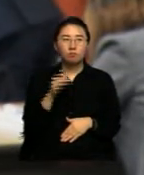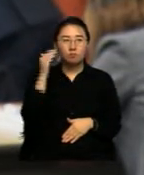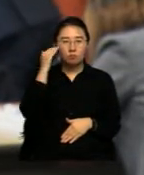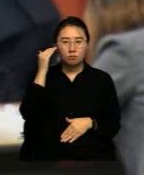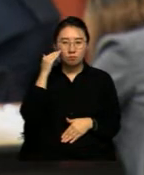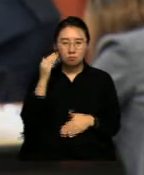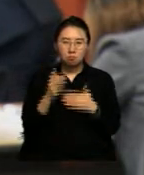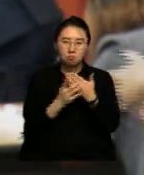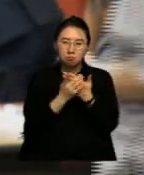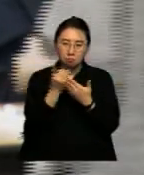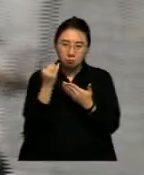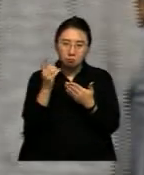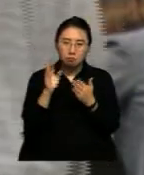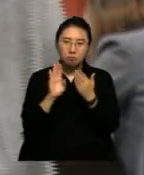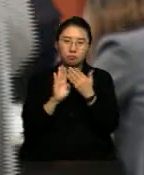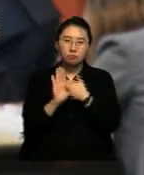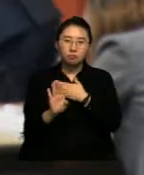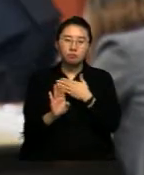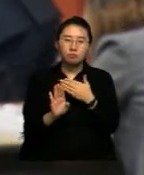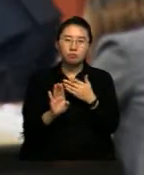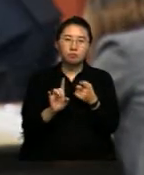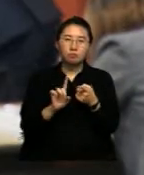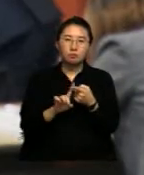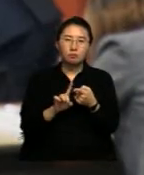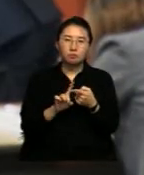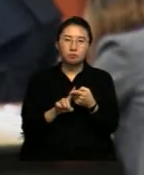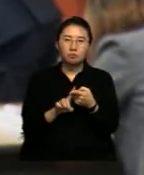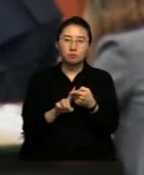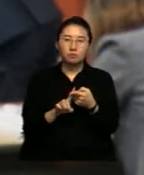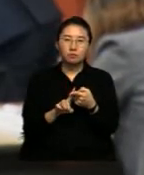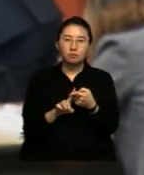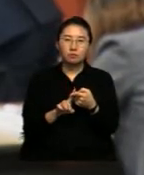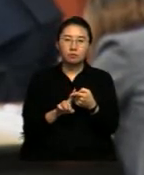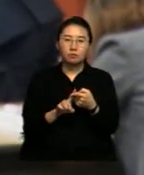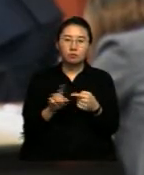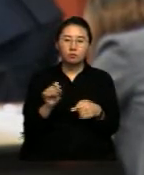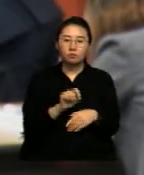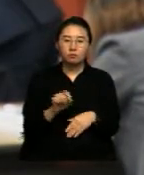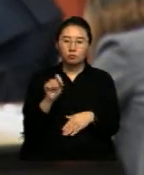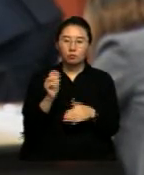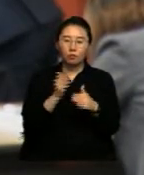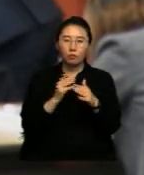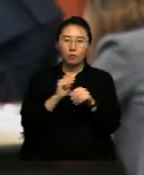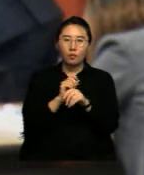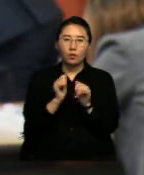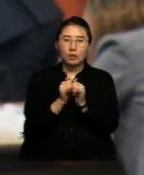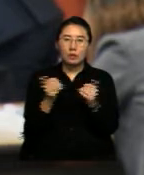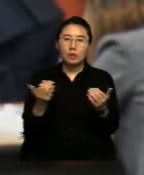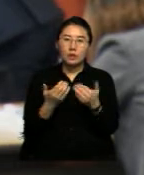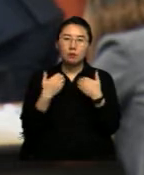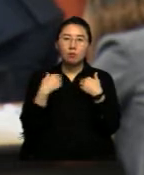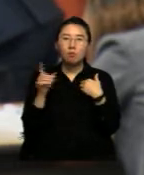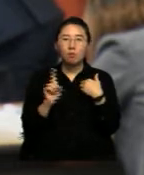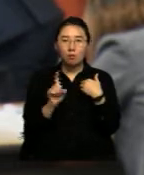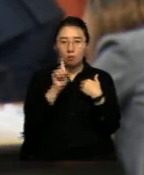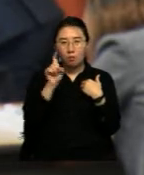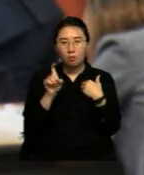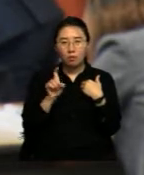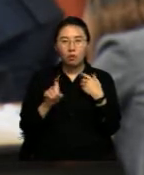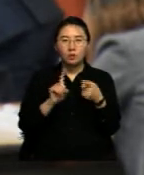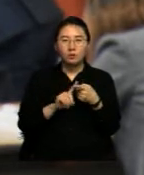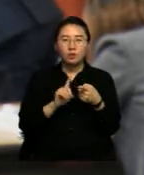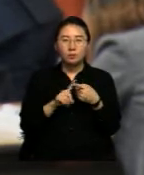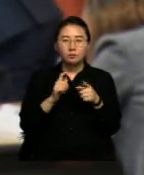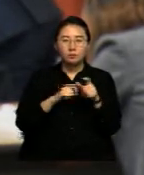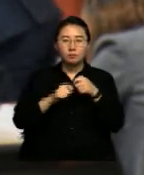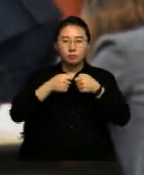대한민국이 남북 간에 나중에 통일에 이르게 됐을 때 저희 지방자치단체 공무원들이 해야 될 일들이 무엇인가 이런 점에